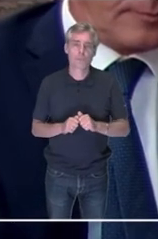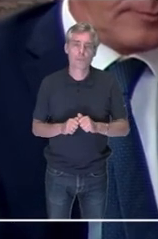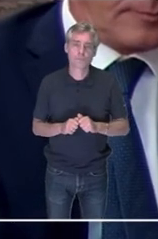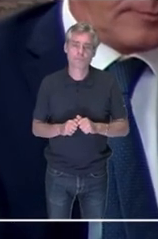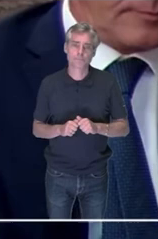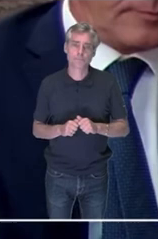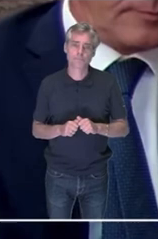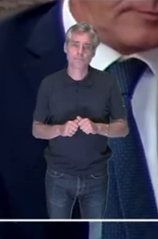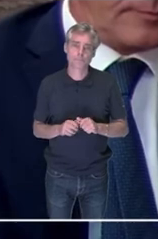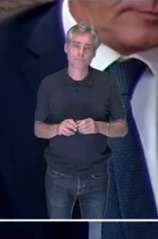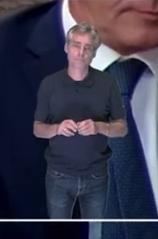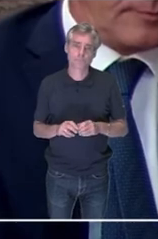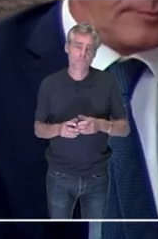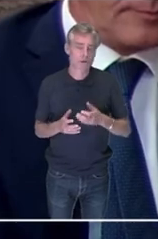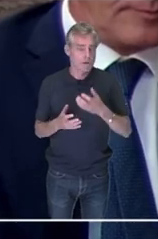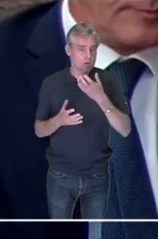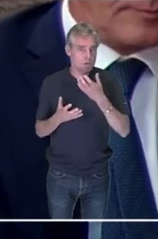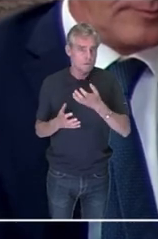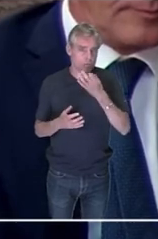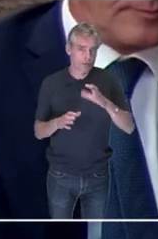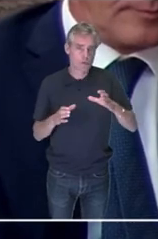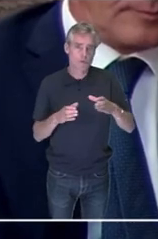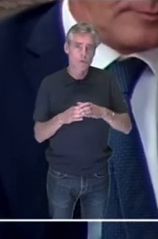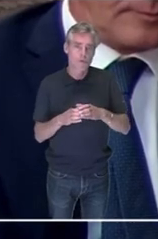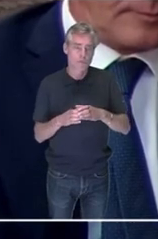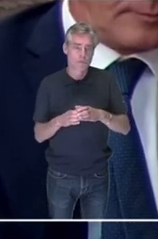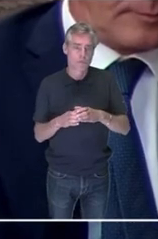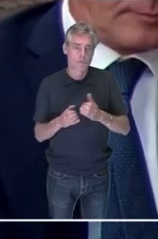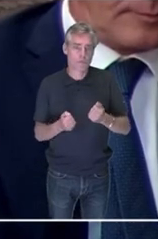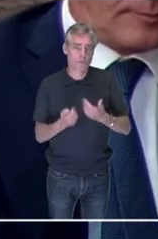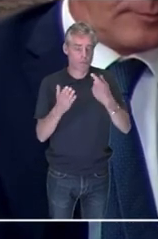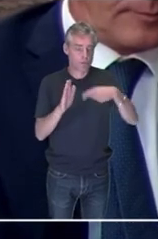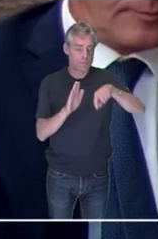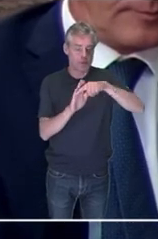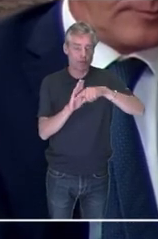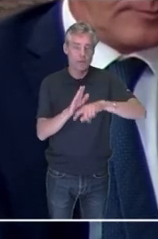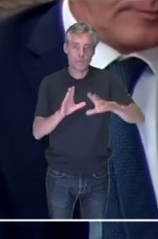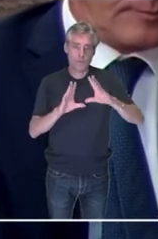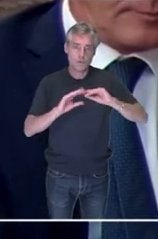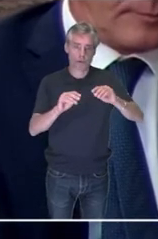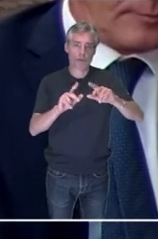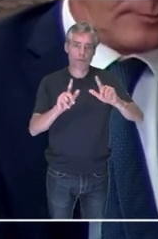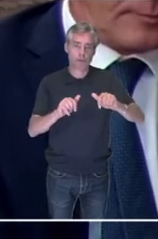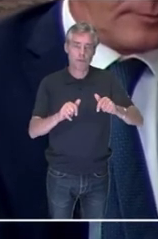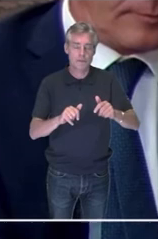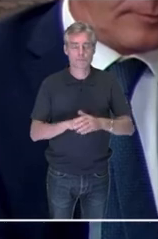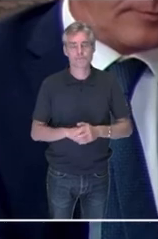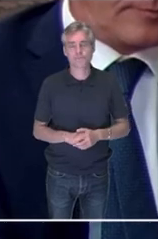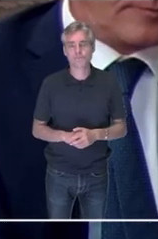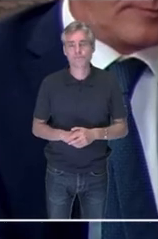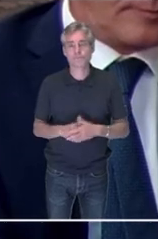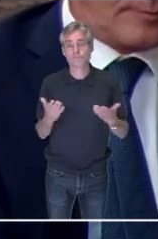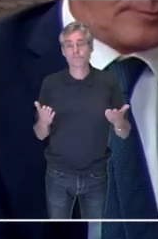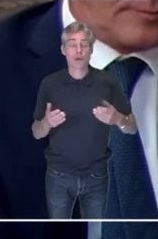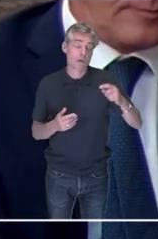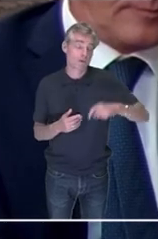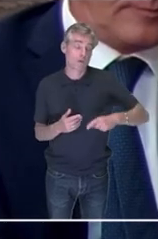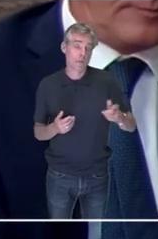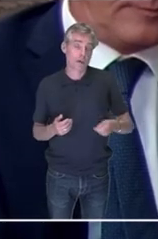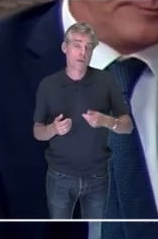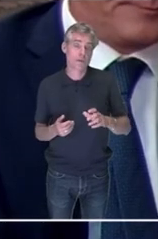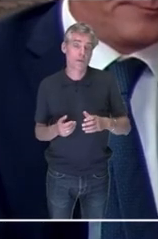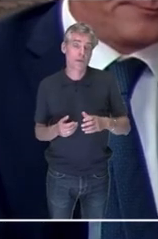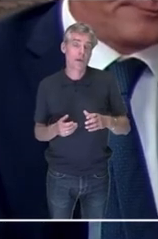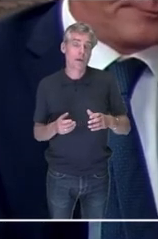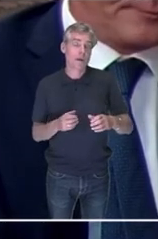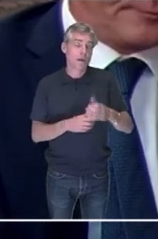et je veux, au nom du groupe, faire un certain nombre de propositions extrêmement concrètes. Il nous semble que réunir les acteurs